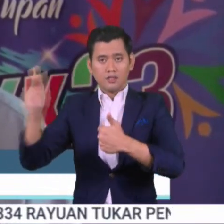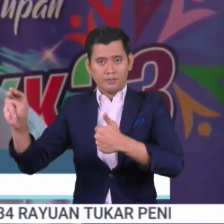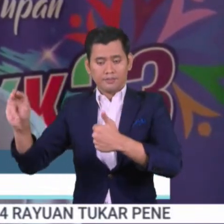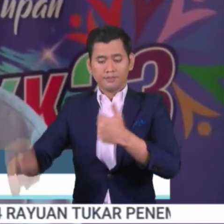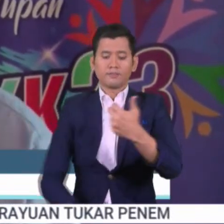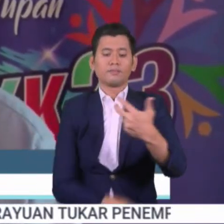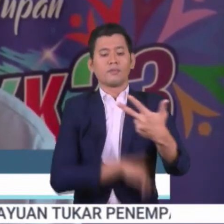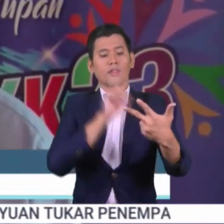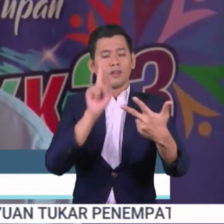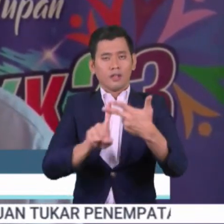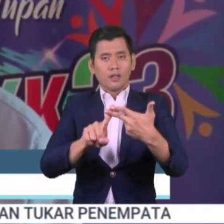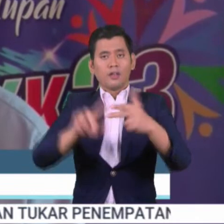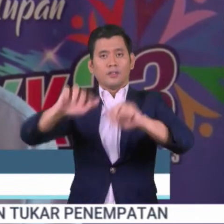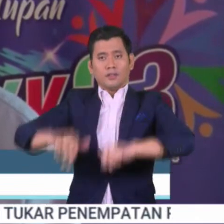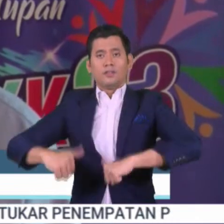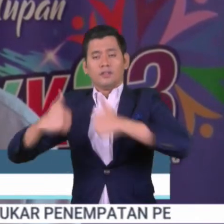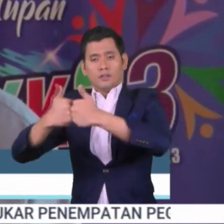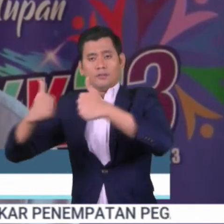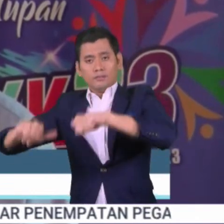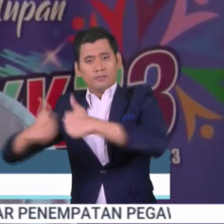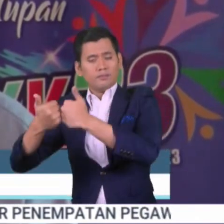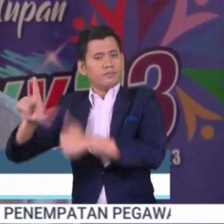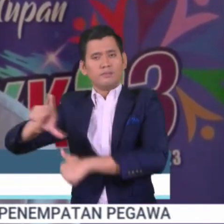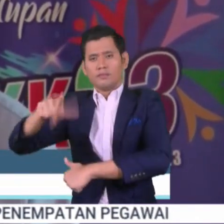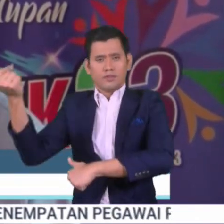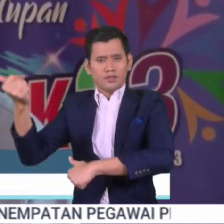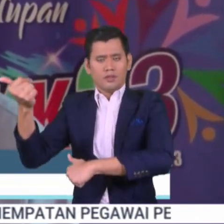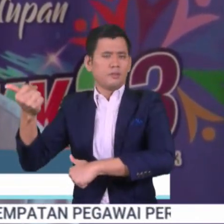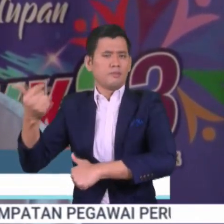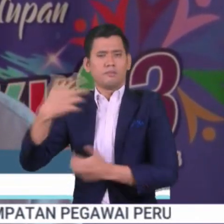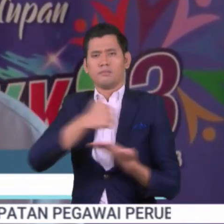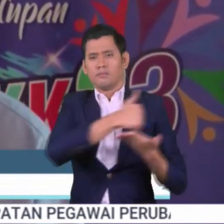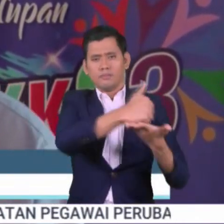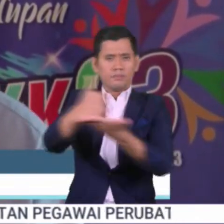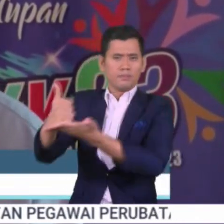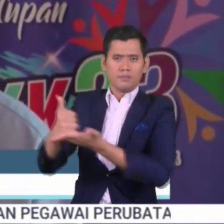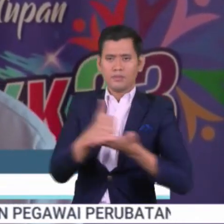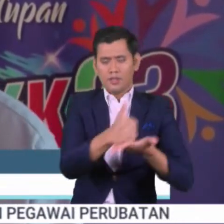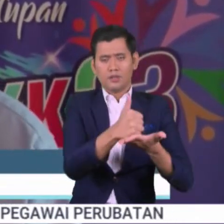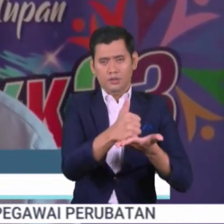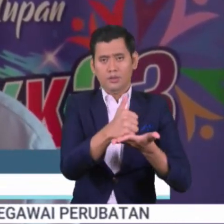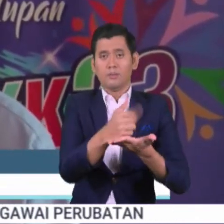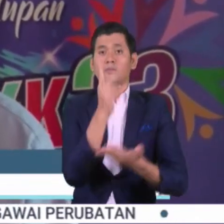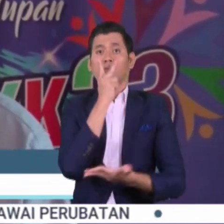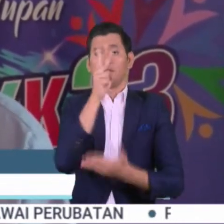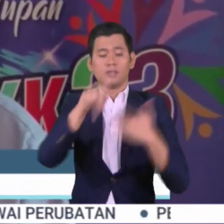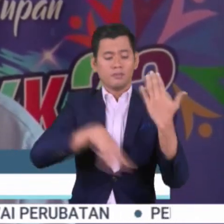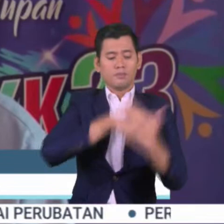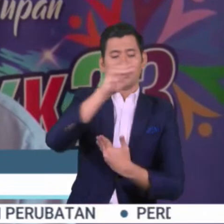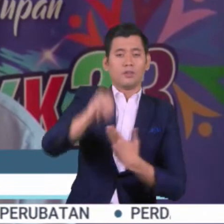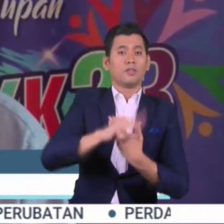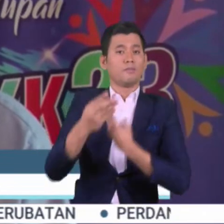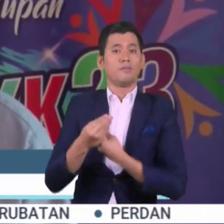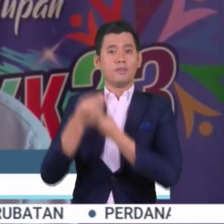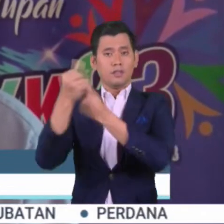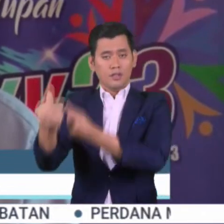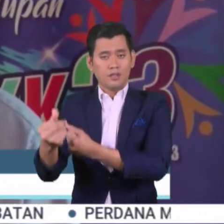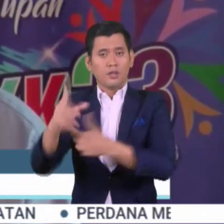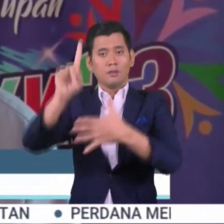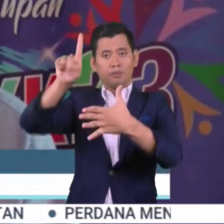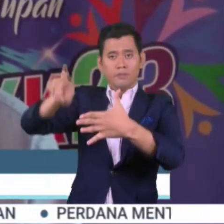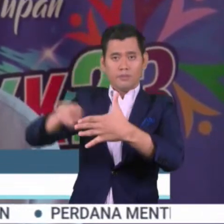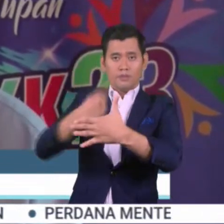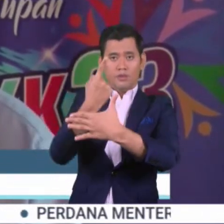juga agensi-agensi di bawah yang juga turut sama membantu, ya, perjalanan program sepanjang